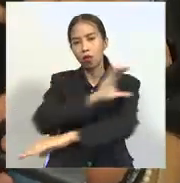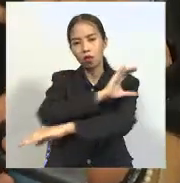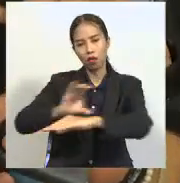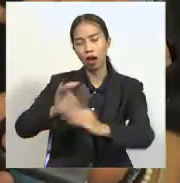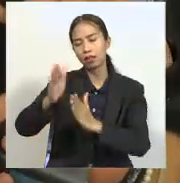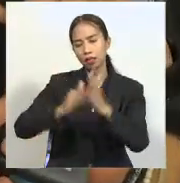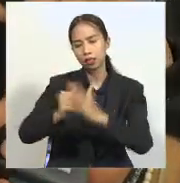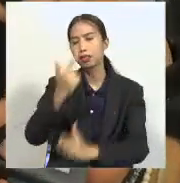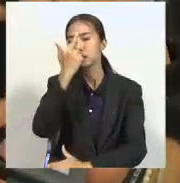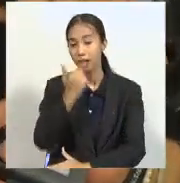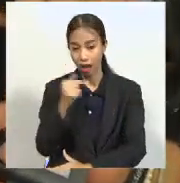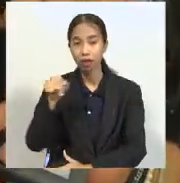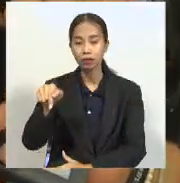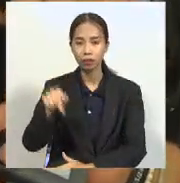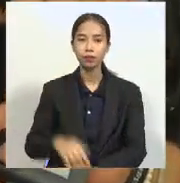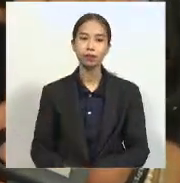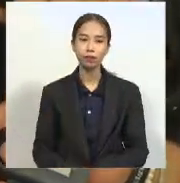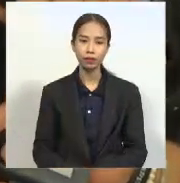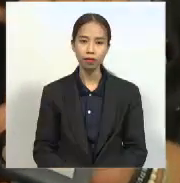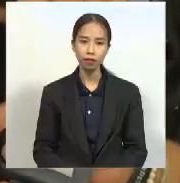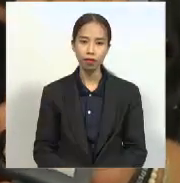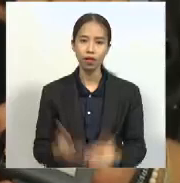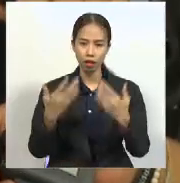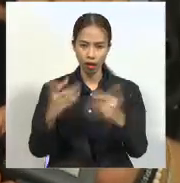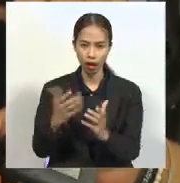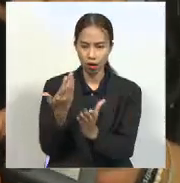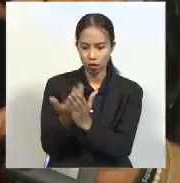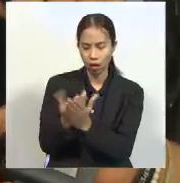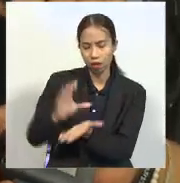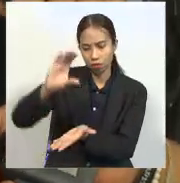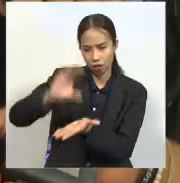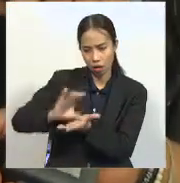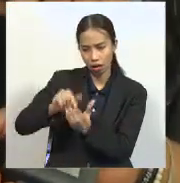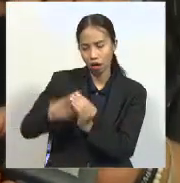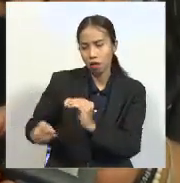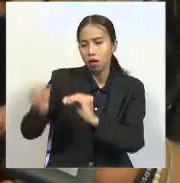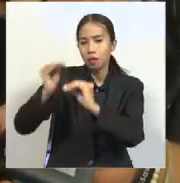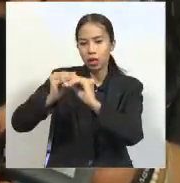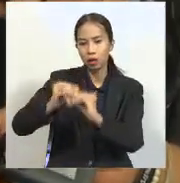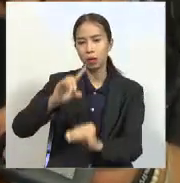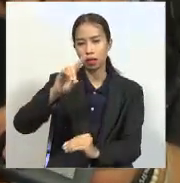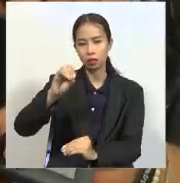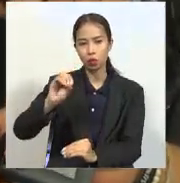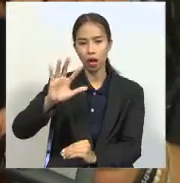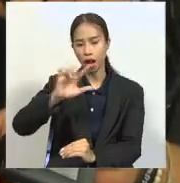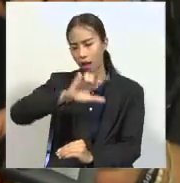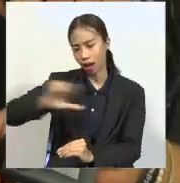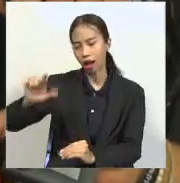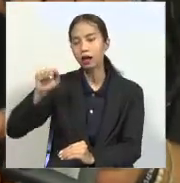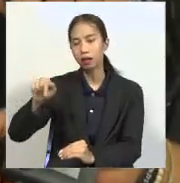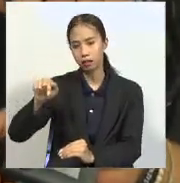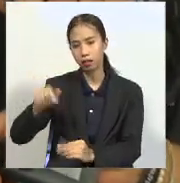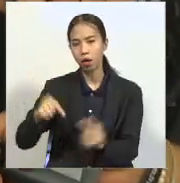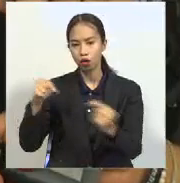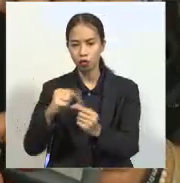แดงนะครับแล้ววงเงินก็เพิ่มเป็น105ล้านบาทสำหรับใช้เว